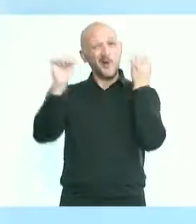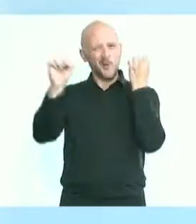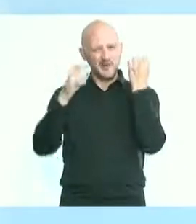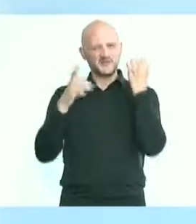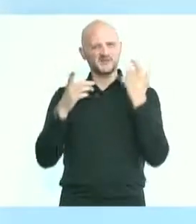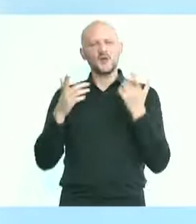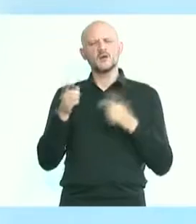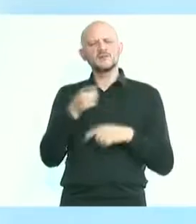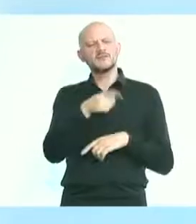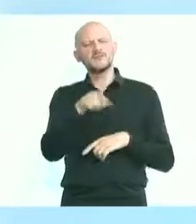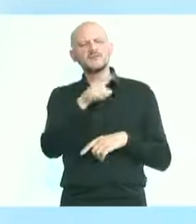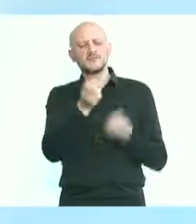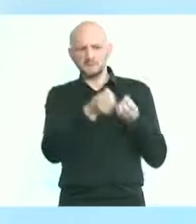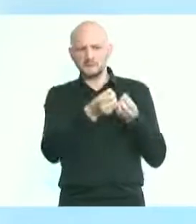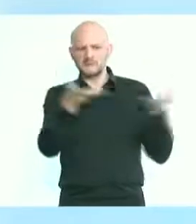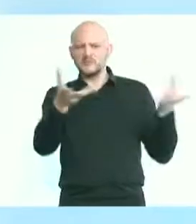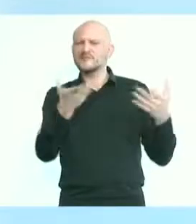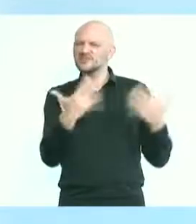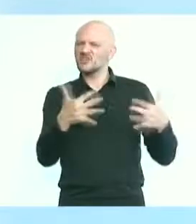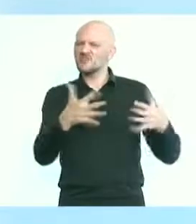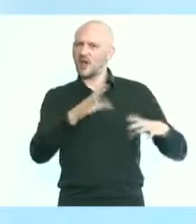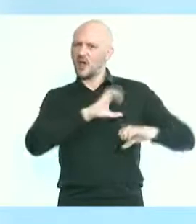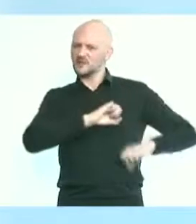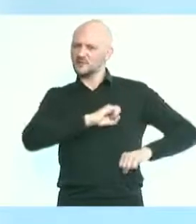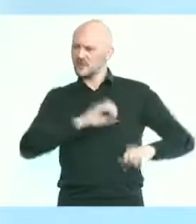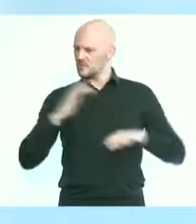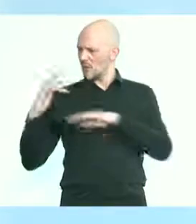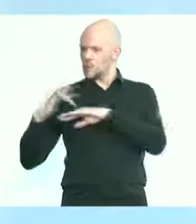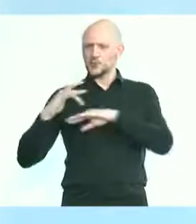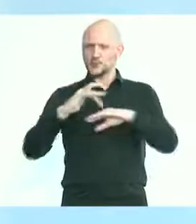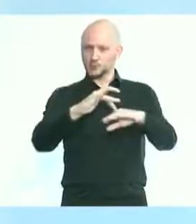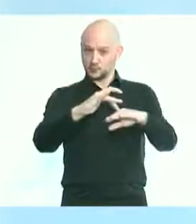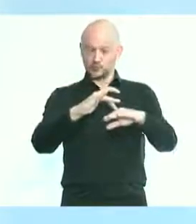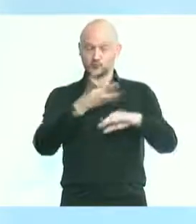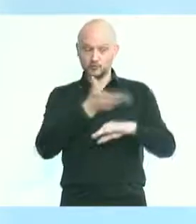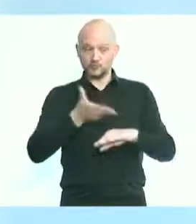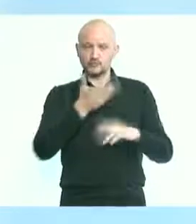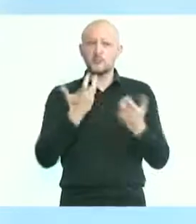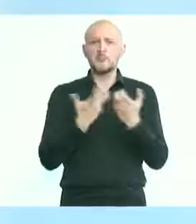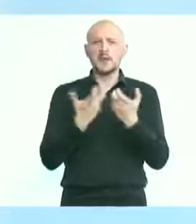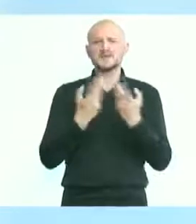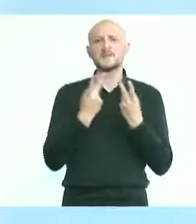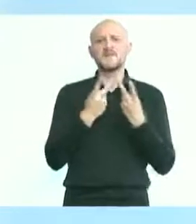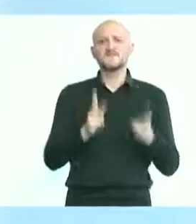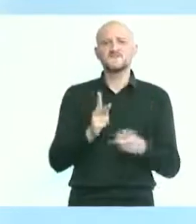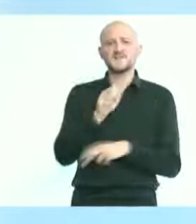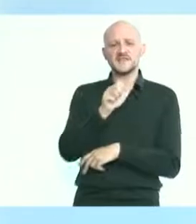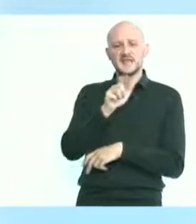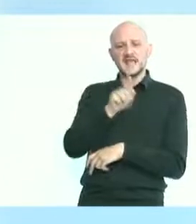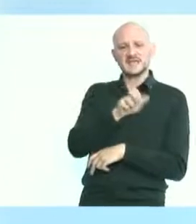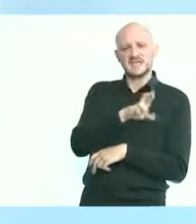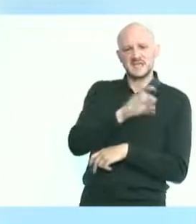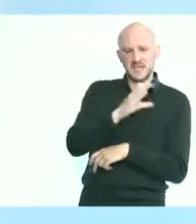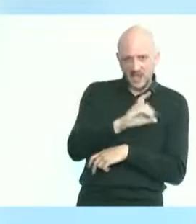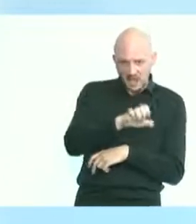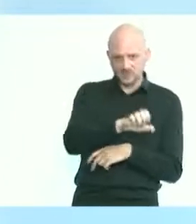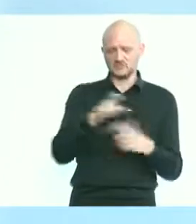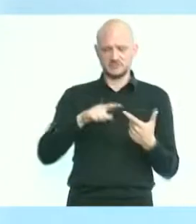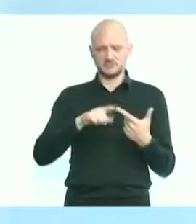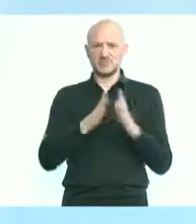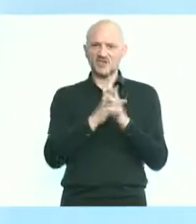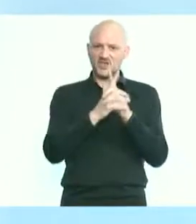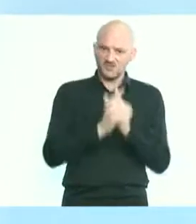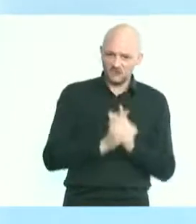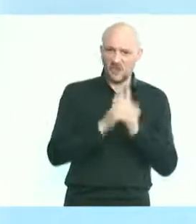avec succès dans quelques villes que je tiens à remercier. La communauté d'agglomération de Vannes, communauté de Clichy-la-Garenne, Chartres.